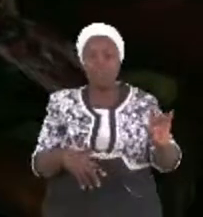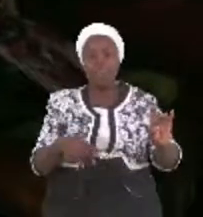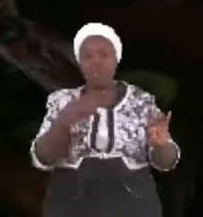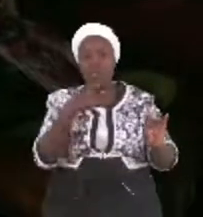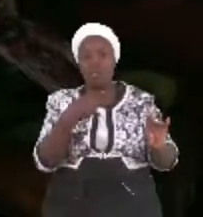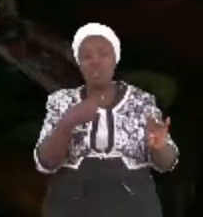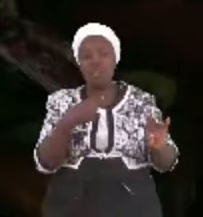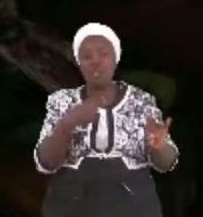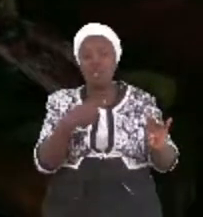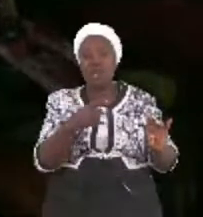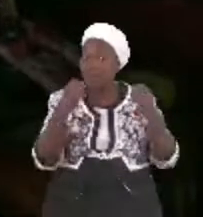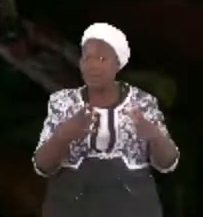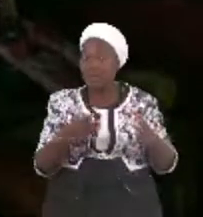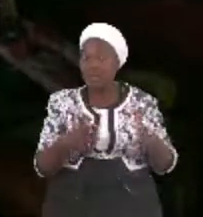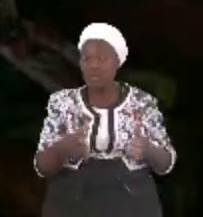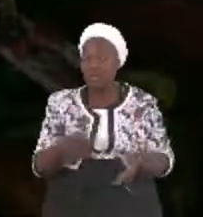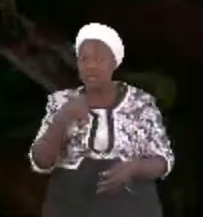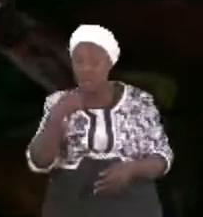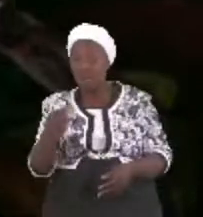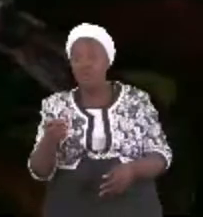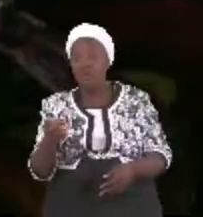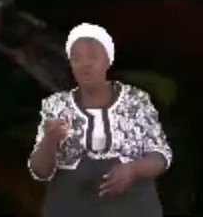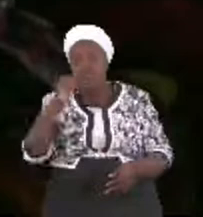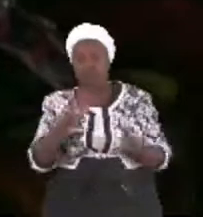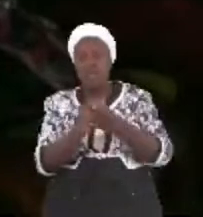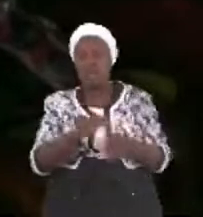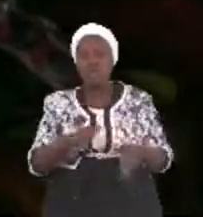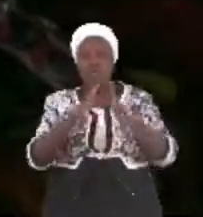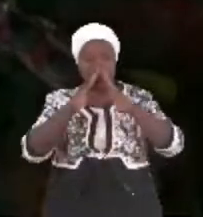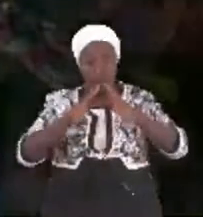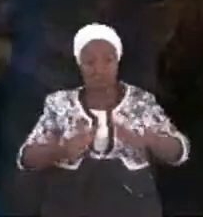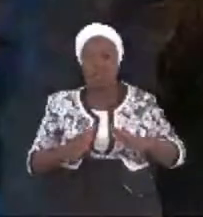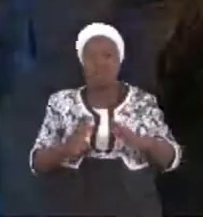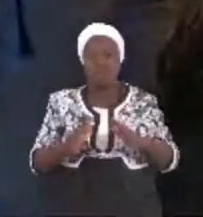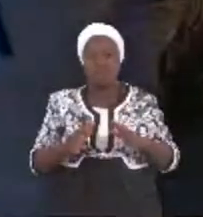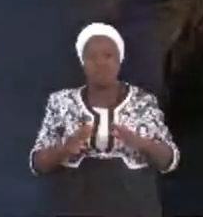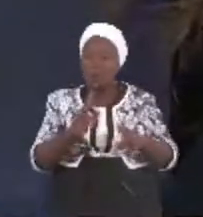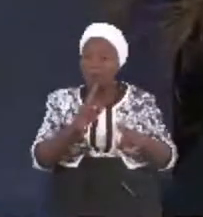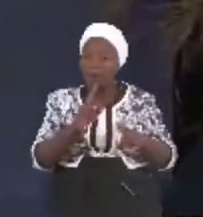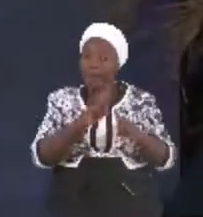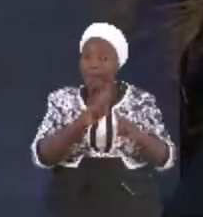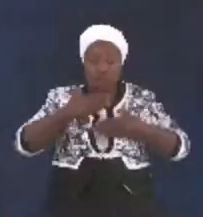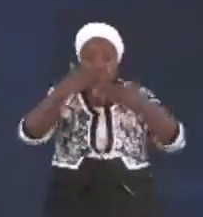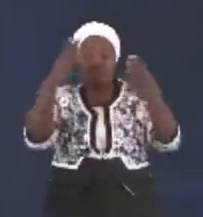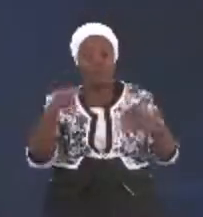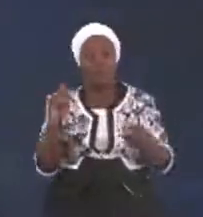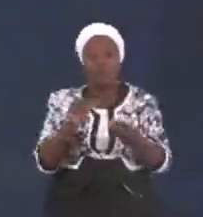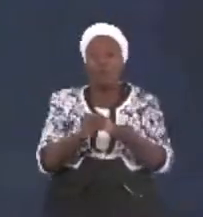dit, plusieurs le reprenaient pour le faire taire. mais il criait beaucoup plus